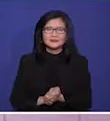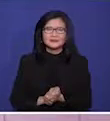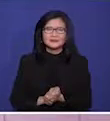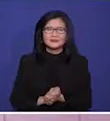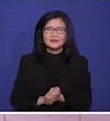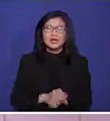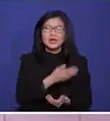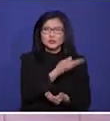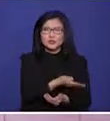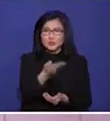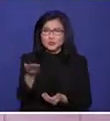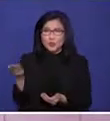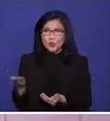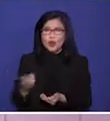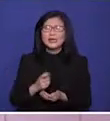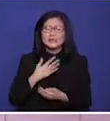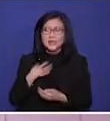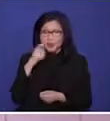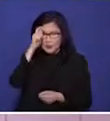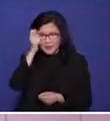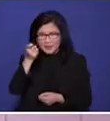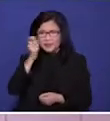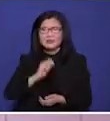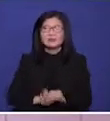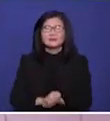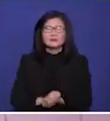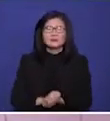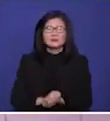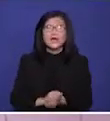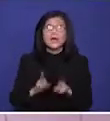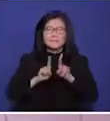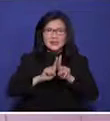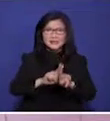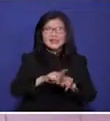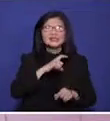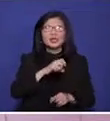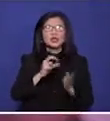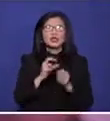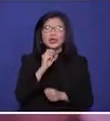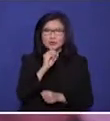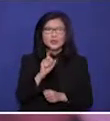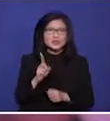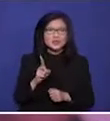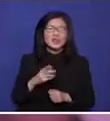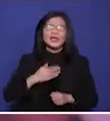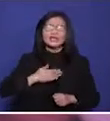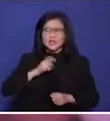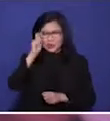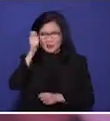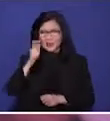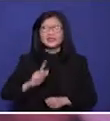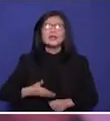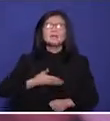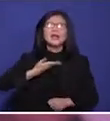Saudara-saudara sekalian, hadirin hadirat yang saya hormati, pasangan calon nomor satu yang saya hormati dan saya banggakan, saudara-saudara